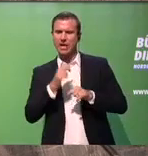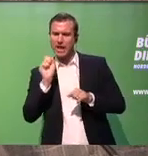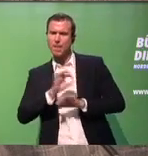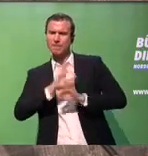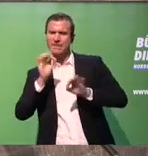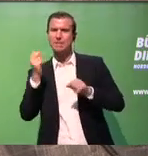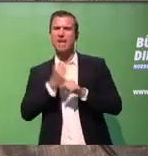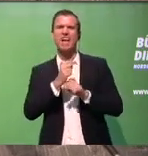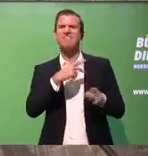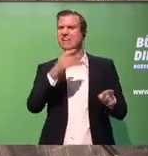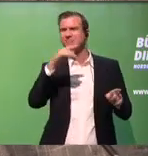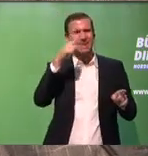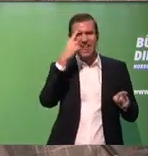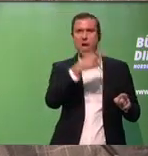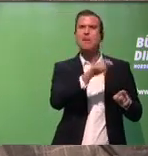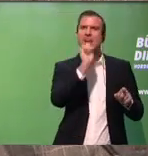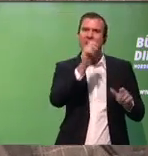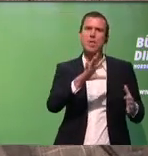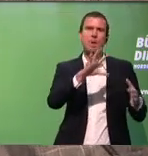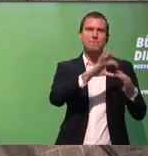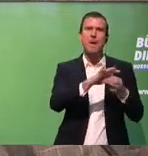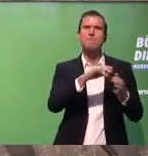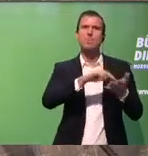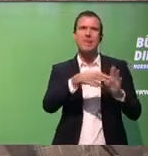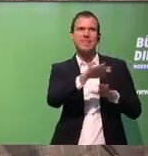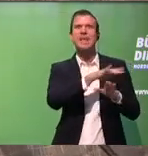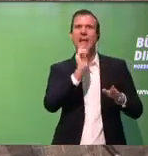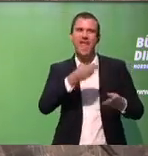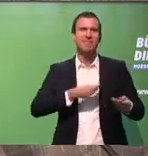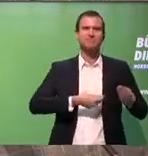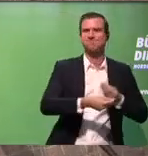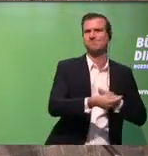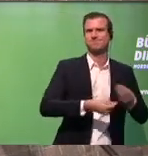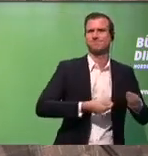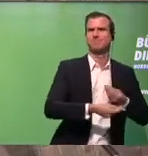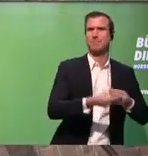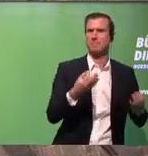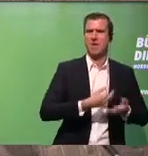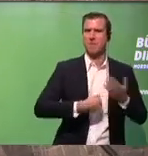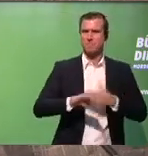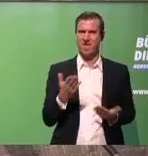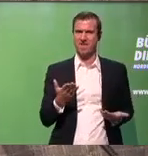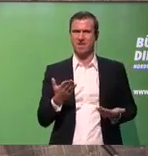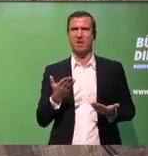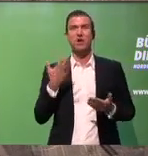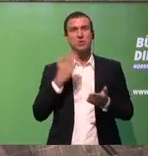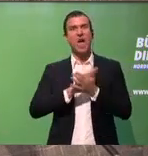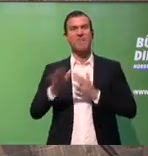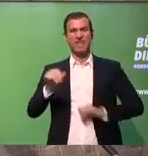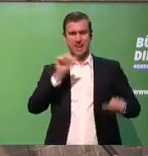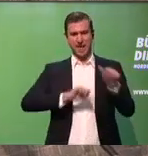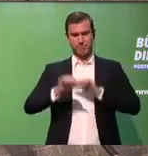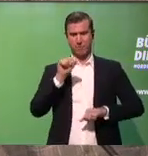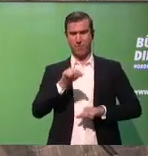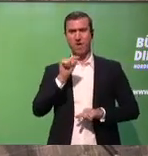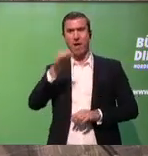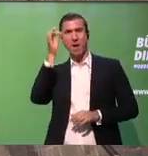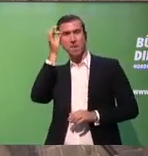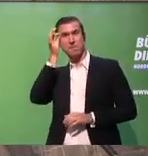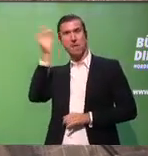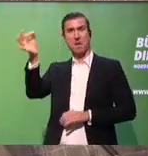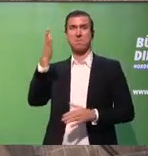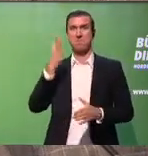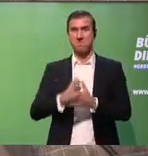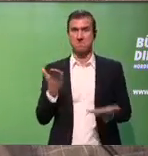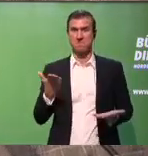die daran anknüpfen können, verstärken. Es ist doch noch nie so gewesen, dass irgendwas im Labor erfunden wurde, mit